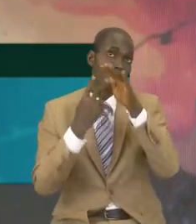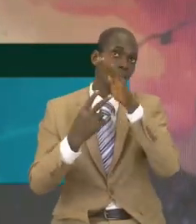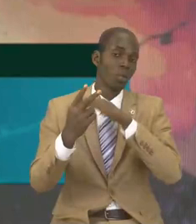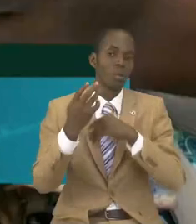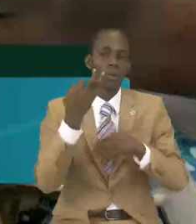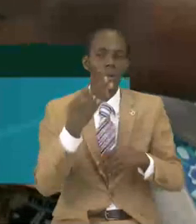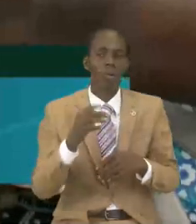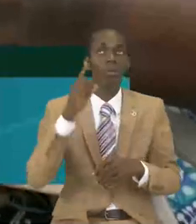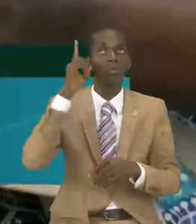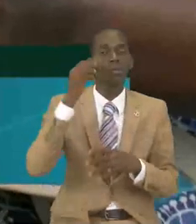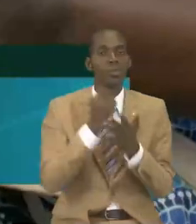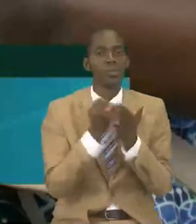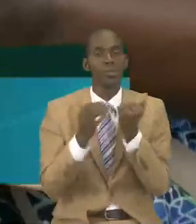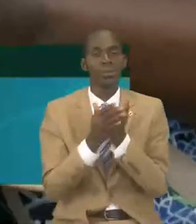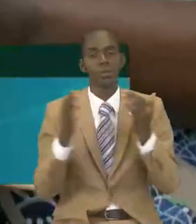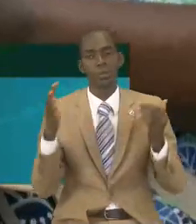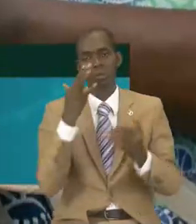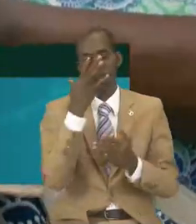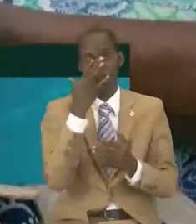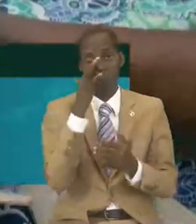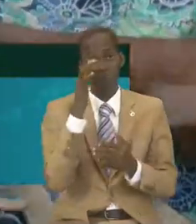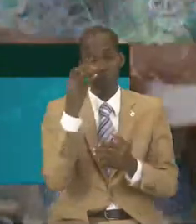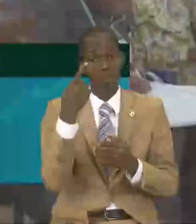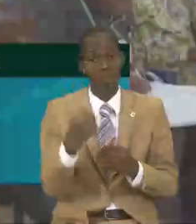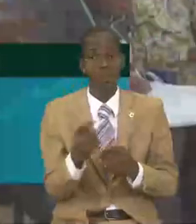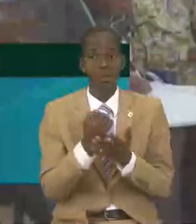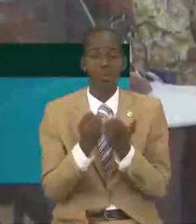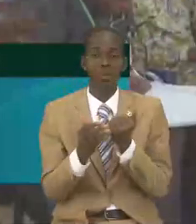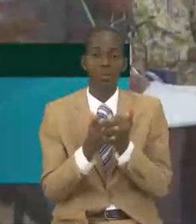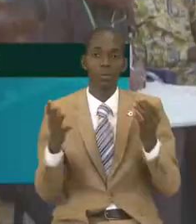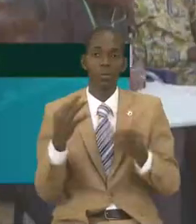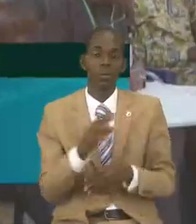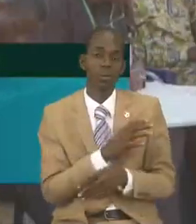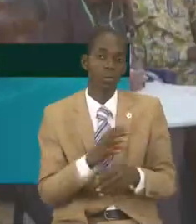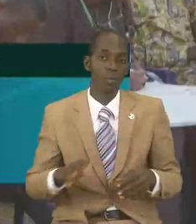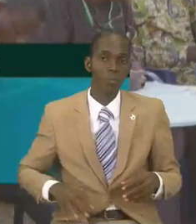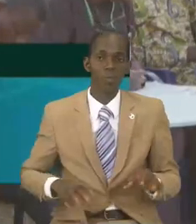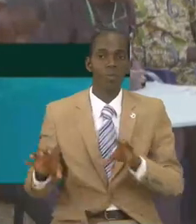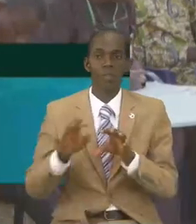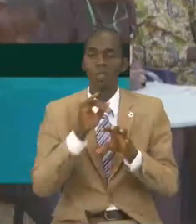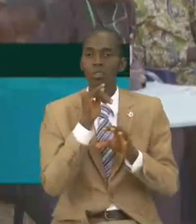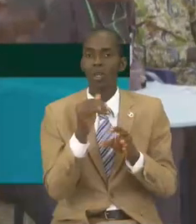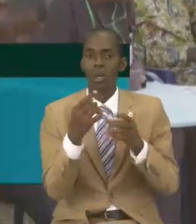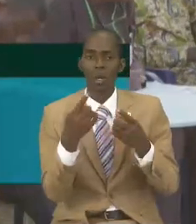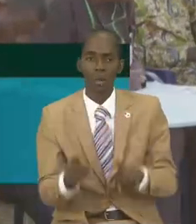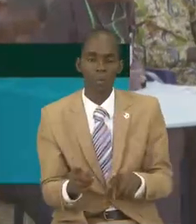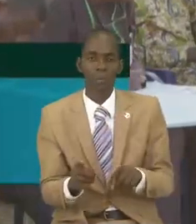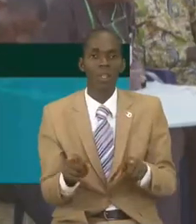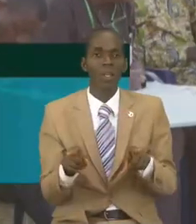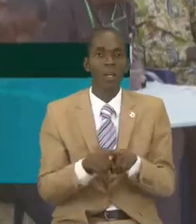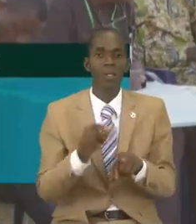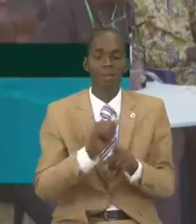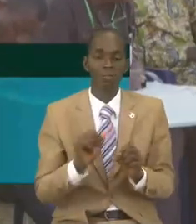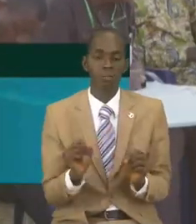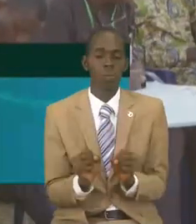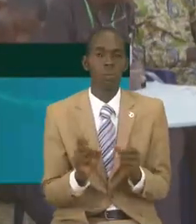sa crucifixion. La crucifixion de Christ n'est pas venue comme un